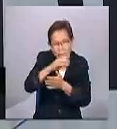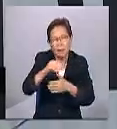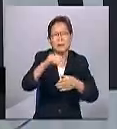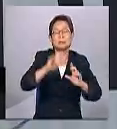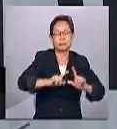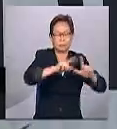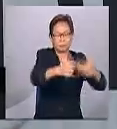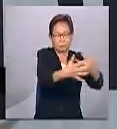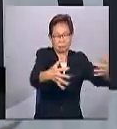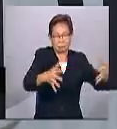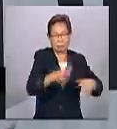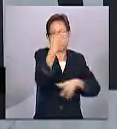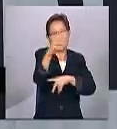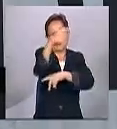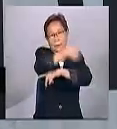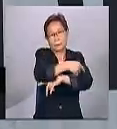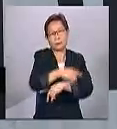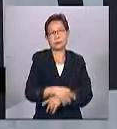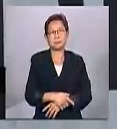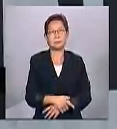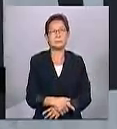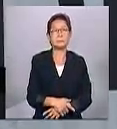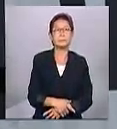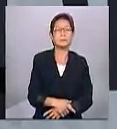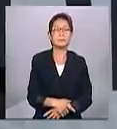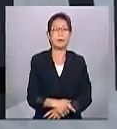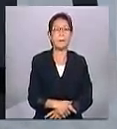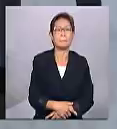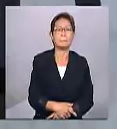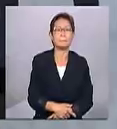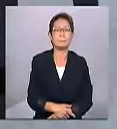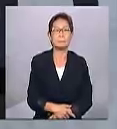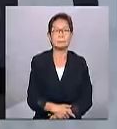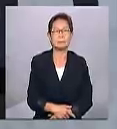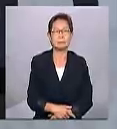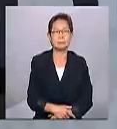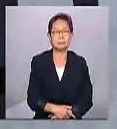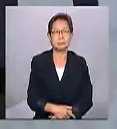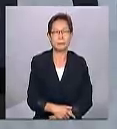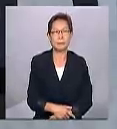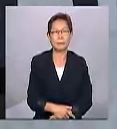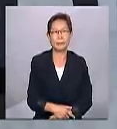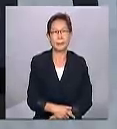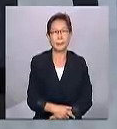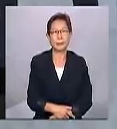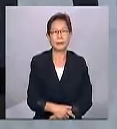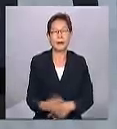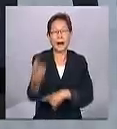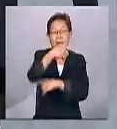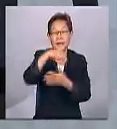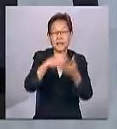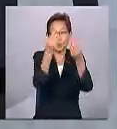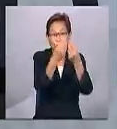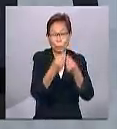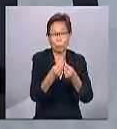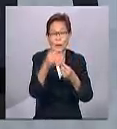dikuarantinkan 14 hari. Ya. Datuk, today the number of cases once again is